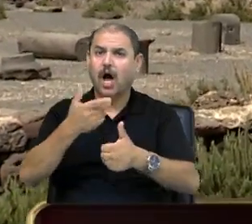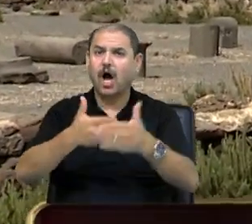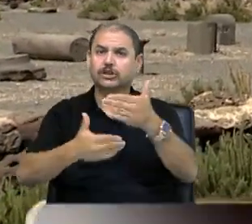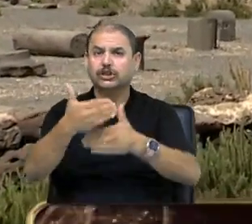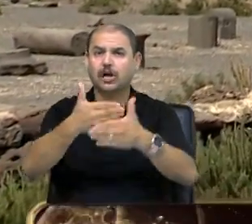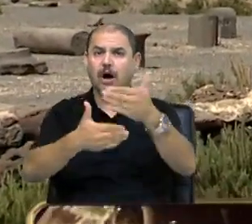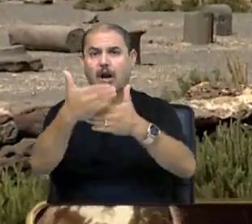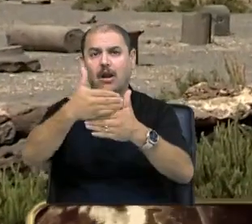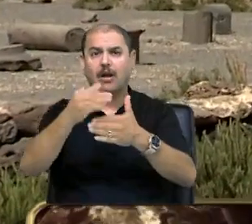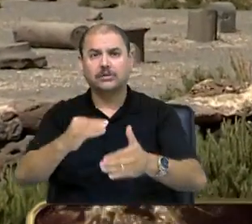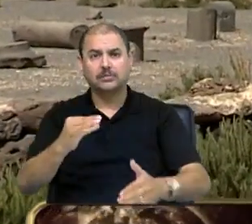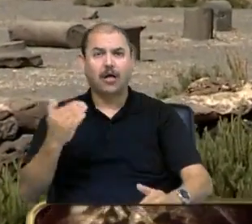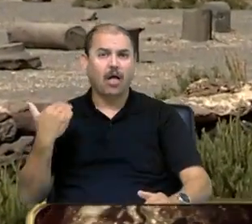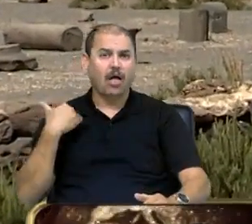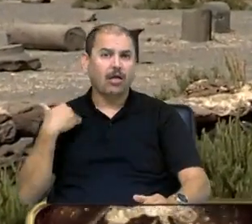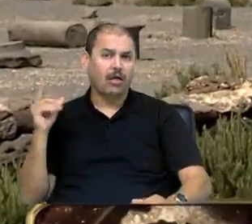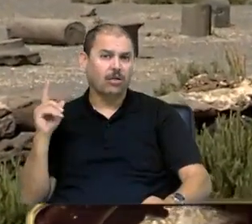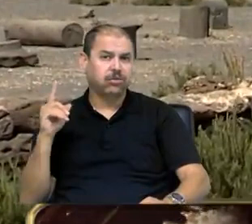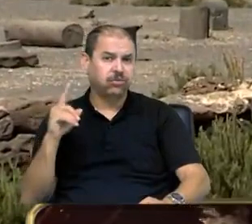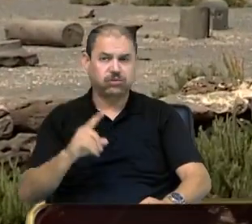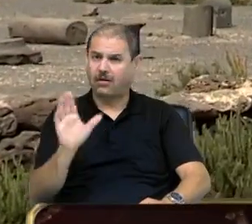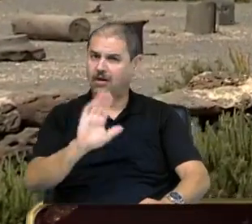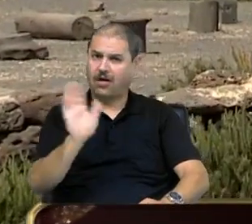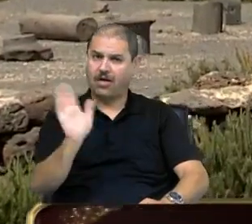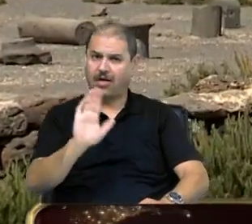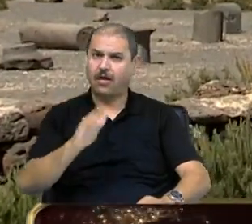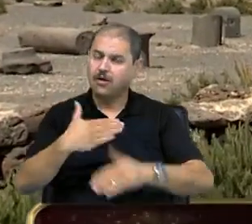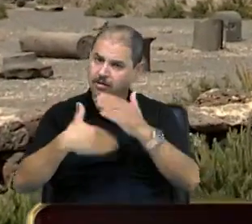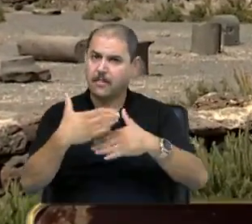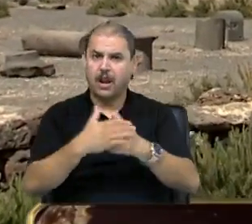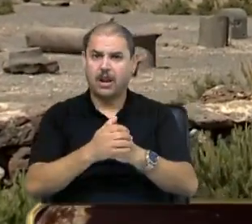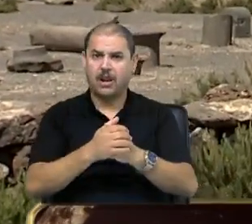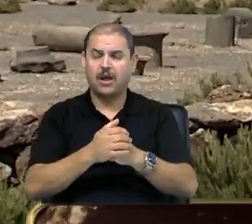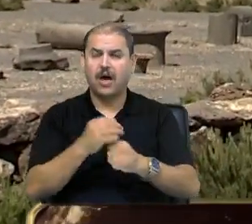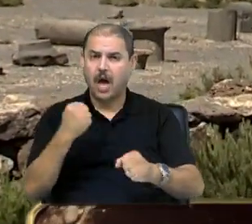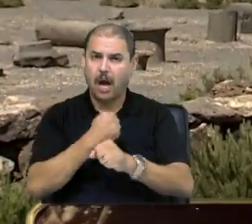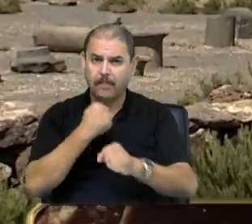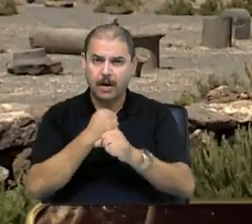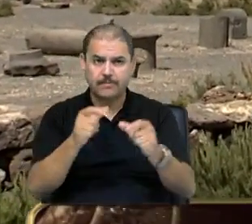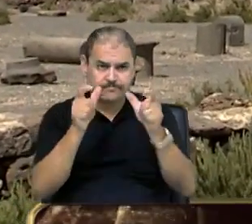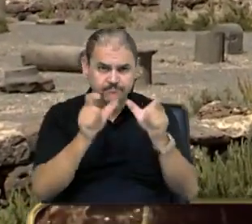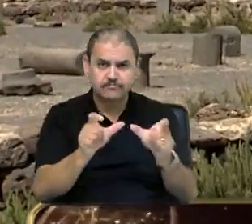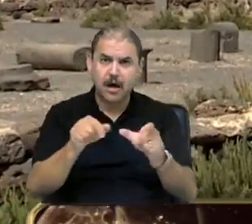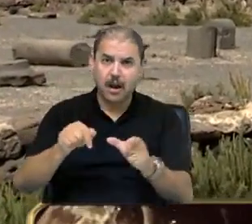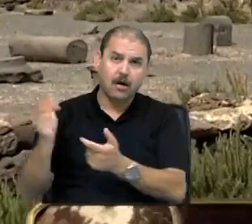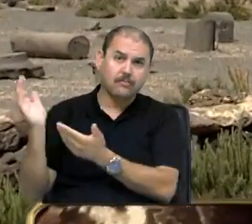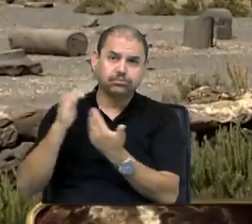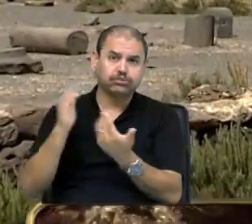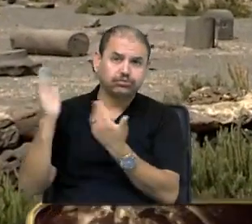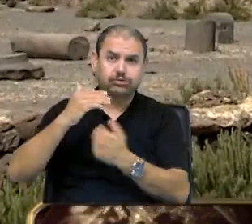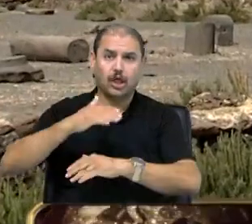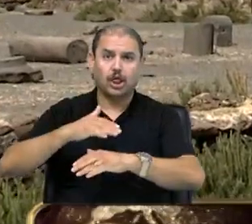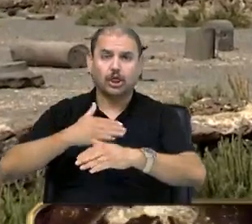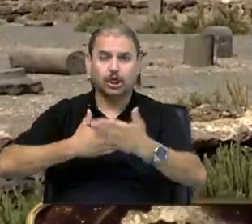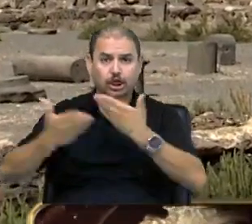من هذا الموجود بحاجه الى بنيه تحتيه تواكب وتماهي المرحله القادمه ومن تدفق البضائع